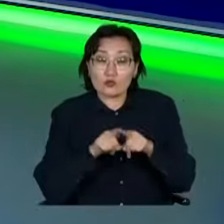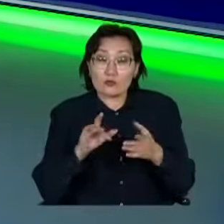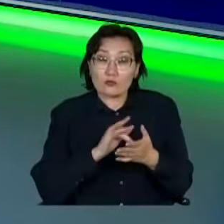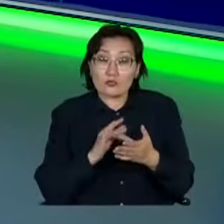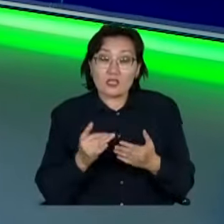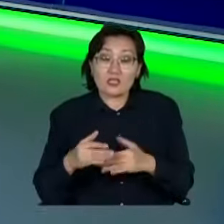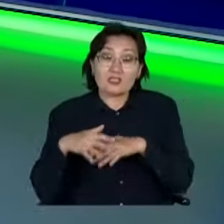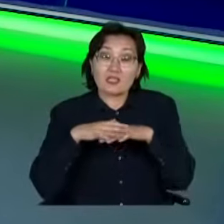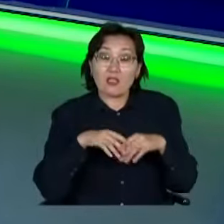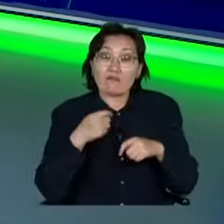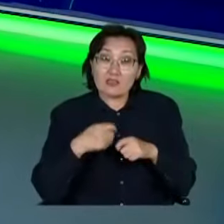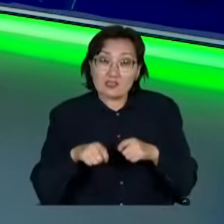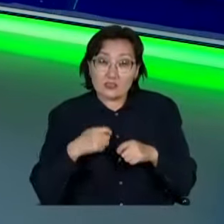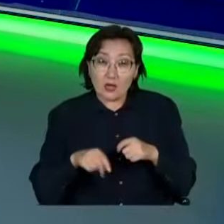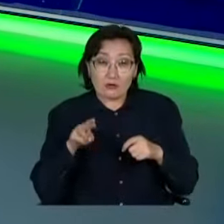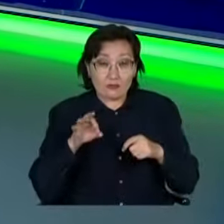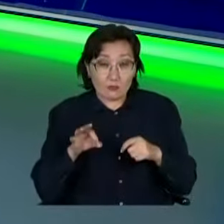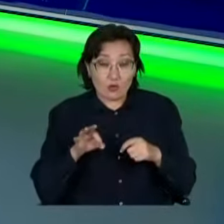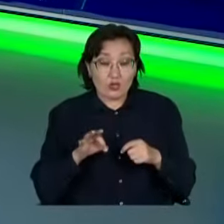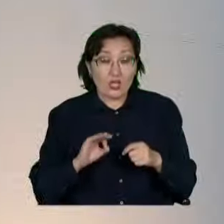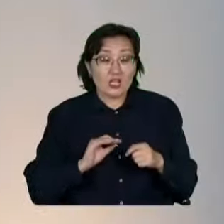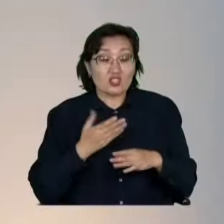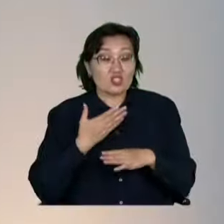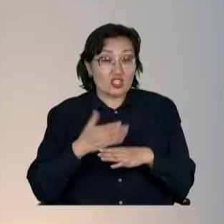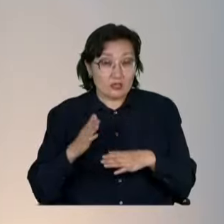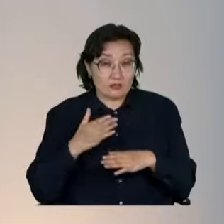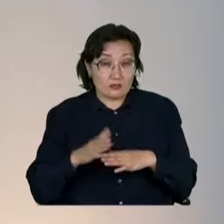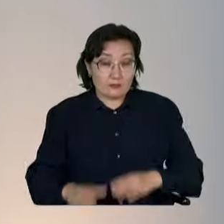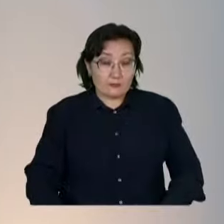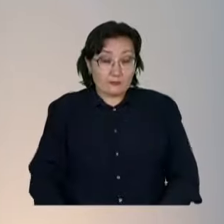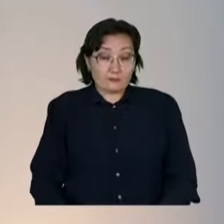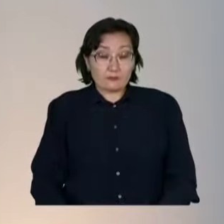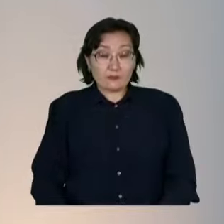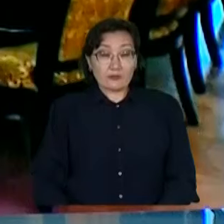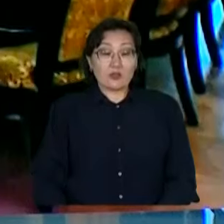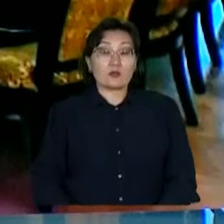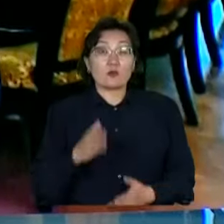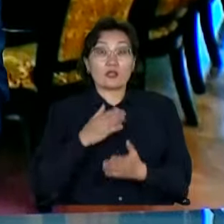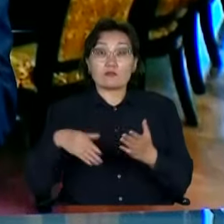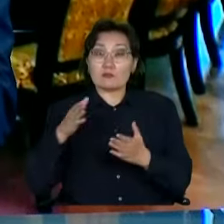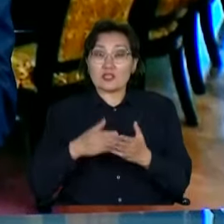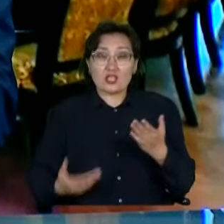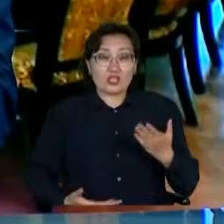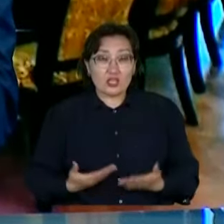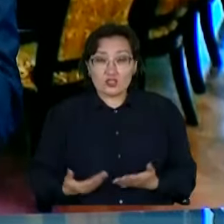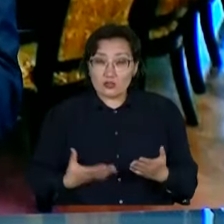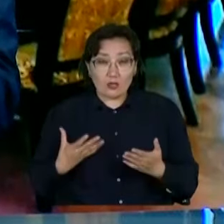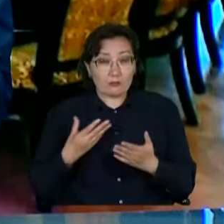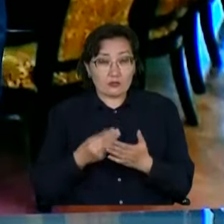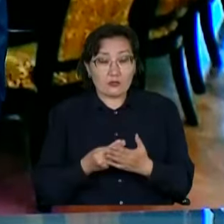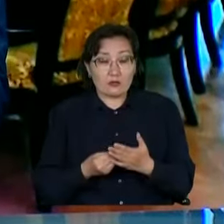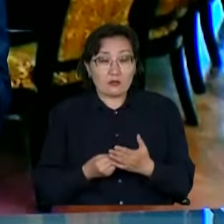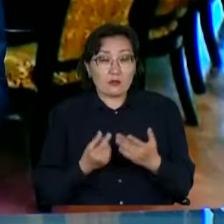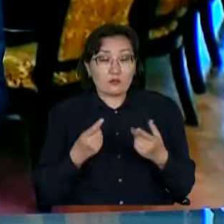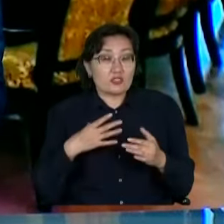для инвестирования. По в части... Вот отменили наличку, да, по транспортной системе. А